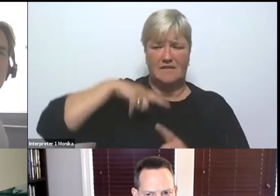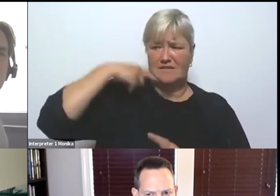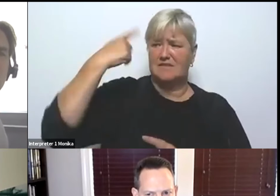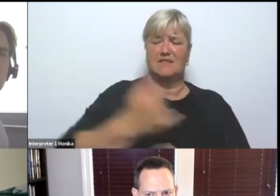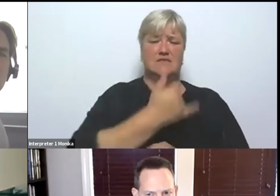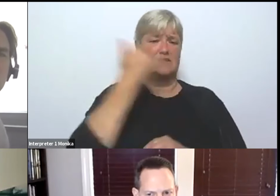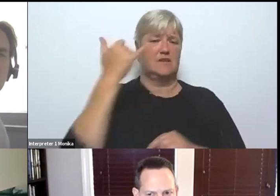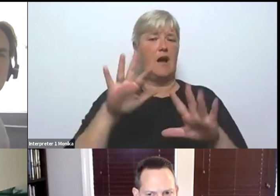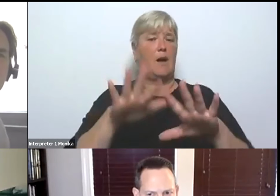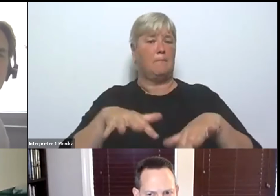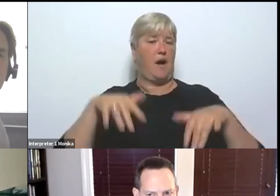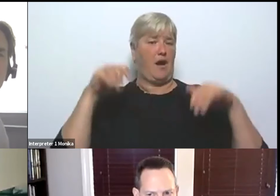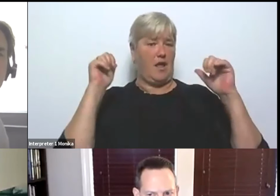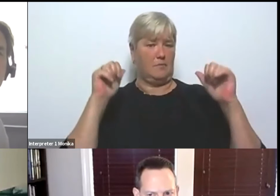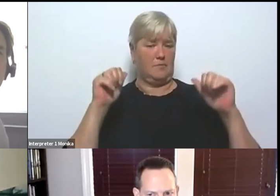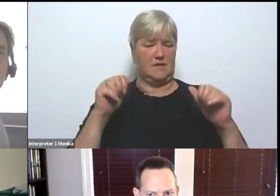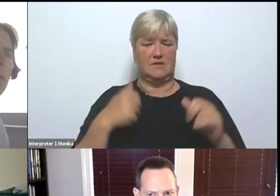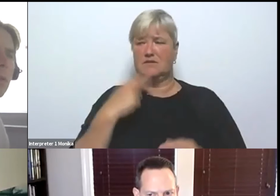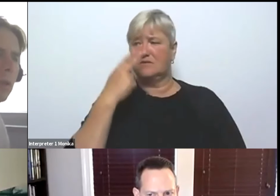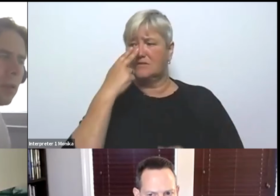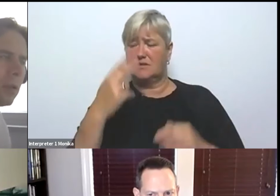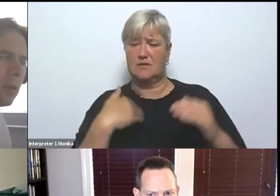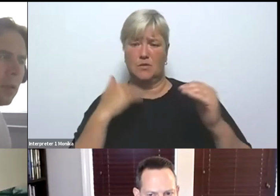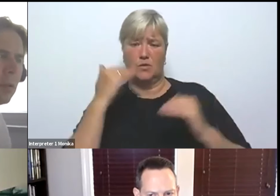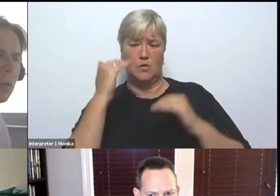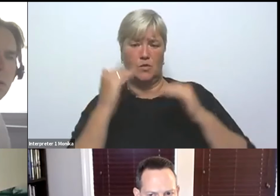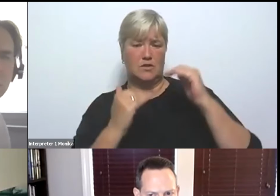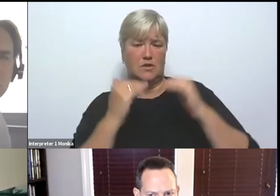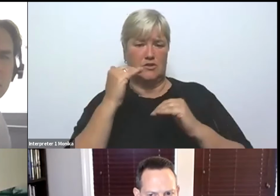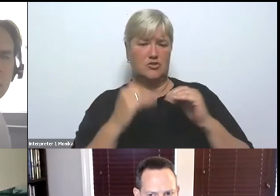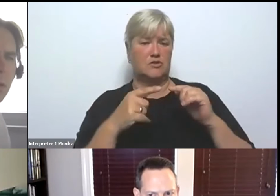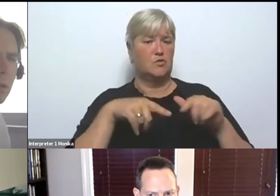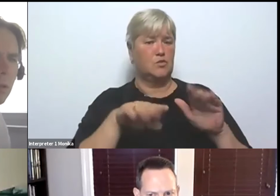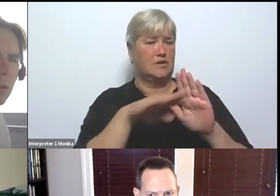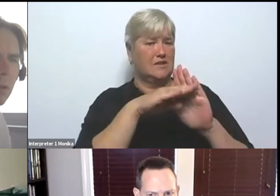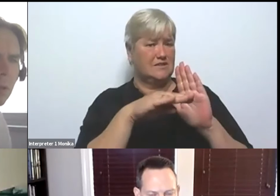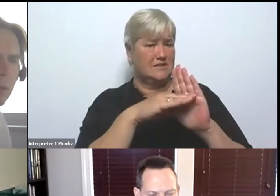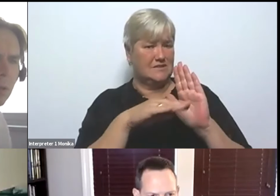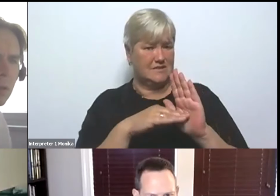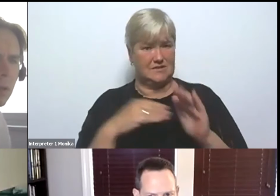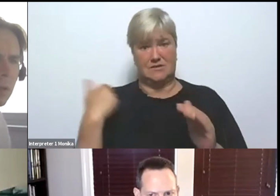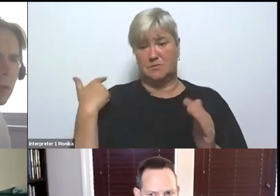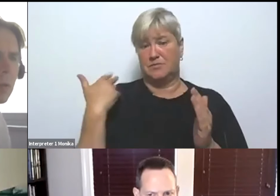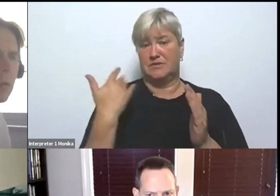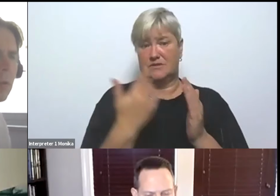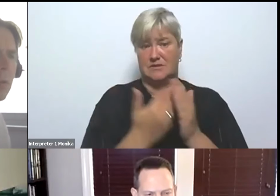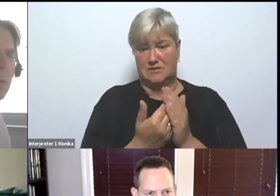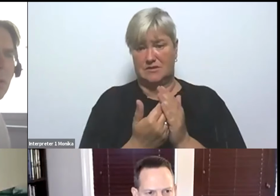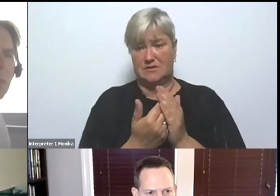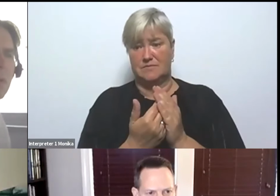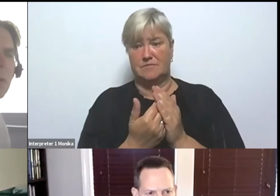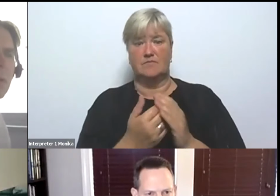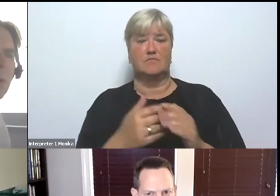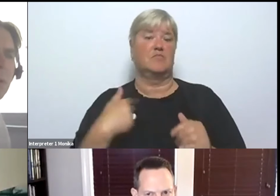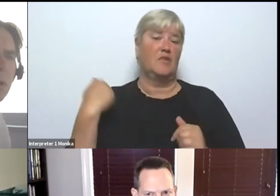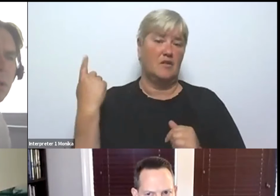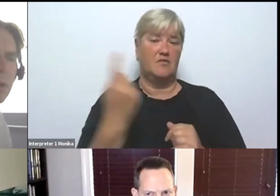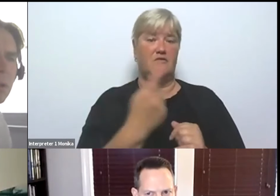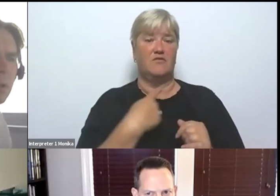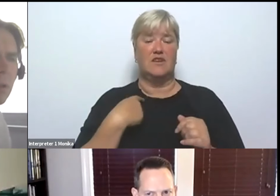Wo ich den größten Unterschied zu allen anderen Gesetzgebungen sehe, die wir bis jetzt hatten, ja, ist, dass wir